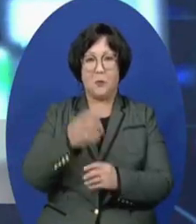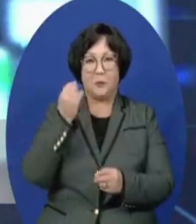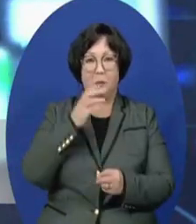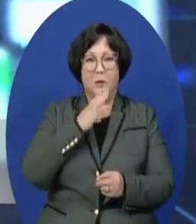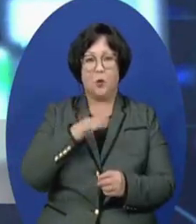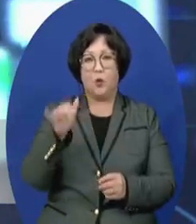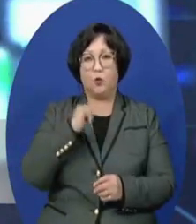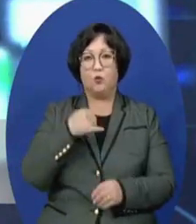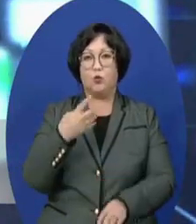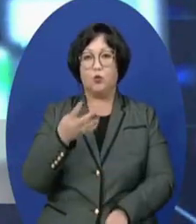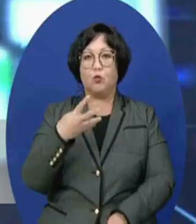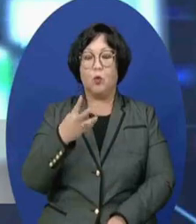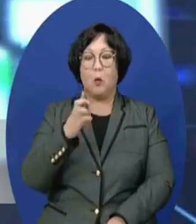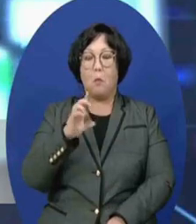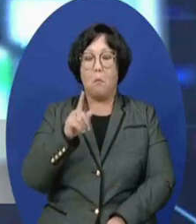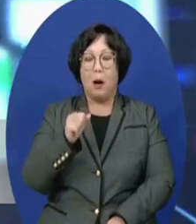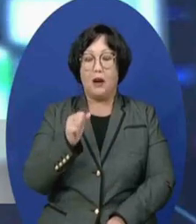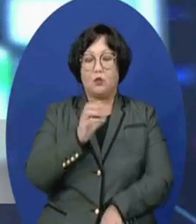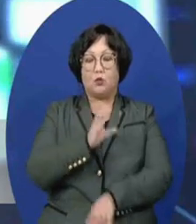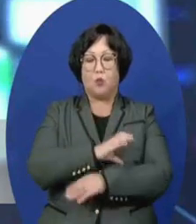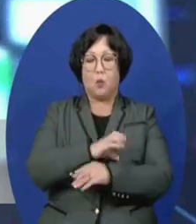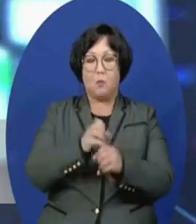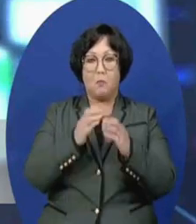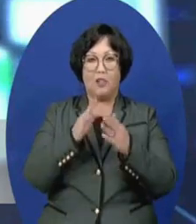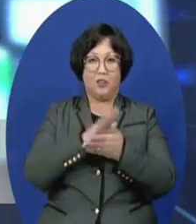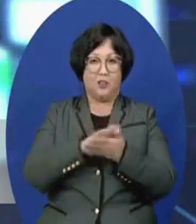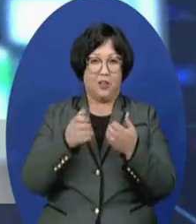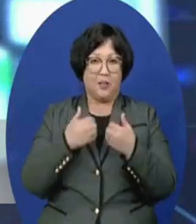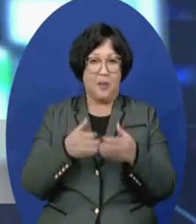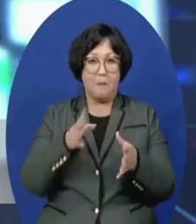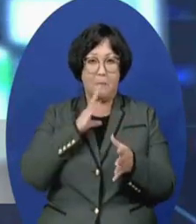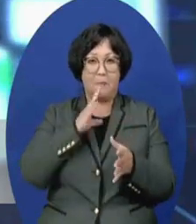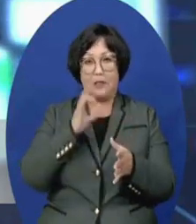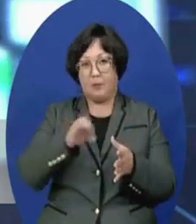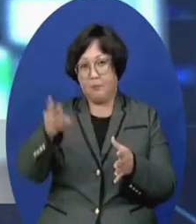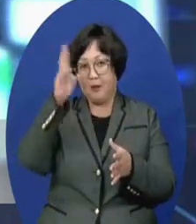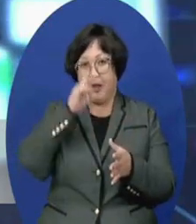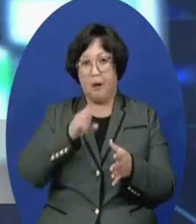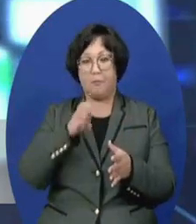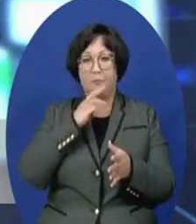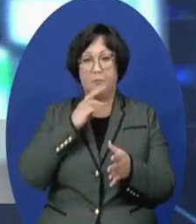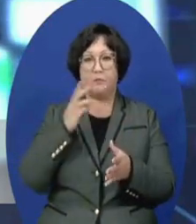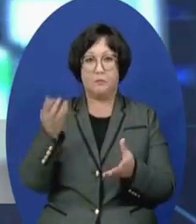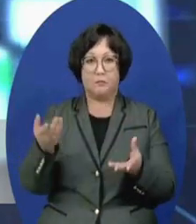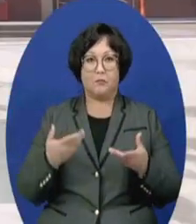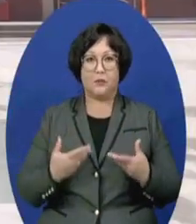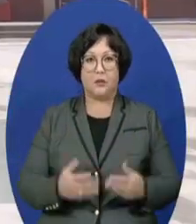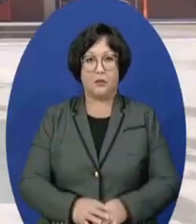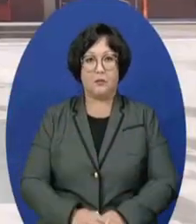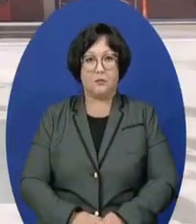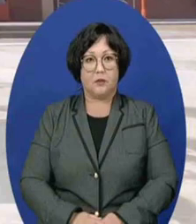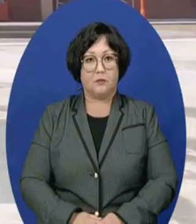хэмжээнд энэ онд 44 баг сургуулийн байр шинээр ашиглалтанд орж байгааг салбар яамны мэдээлж байна.